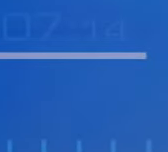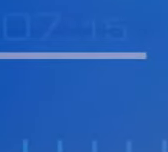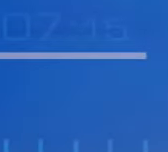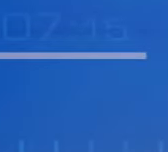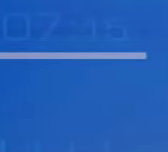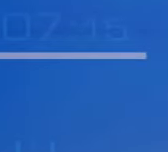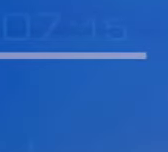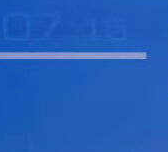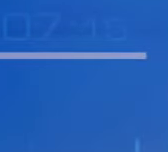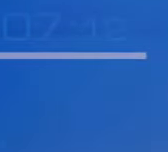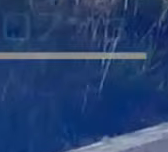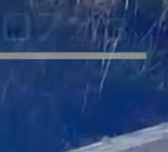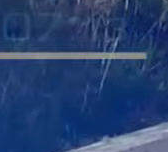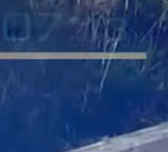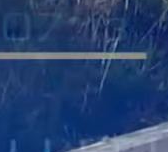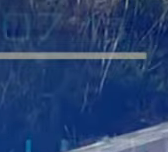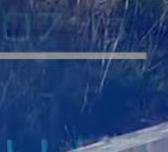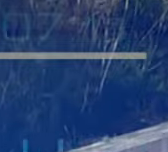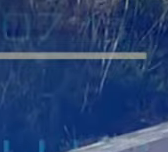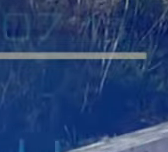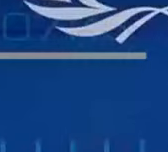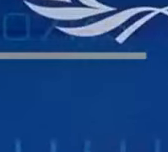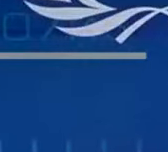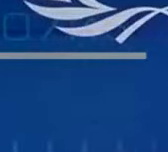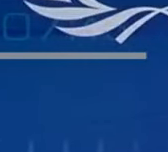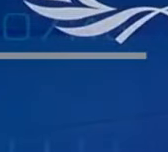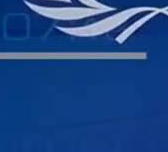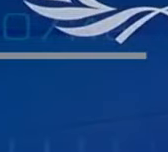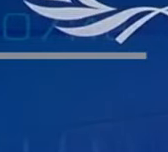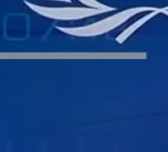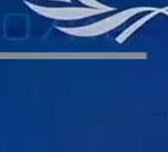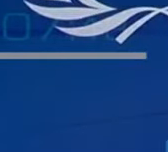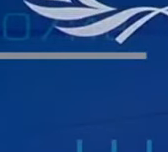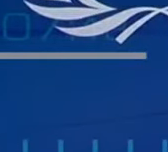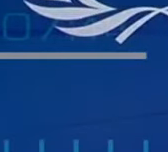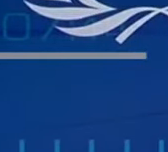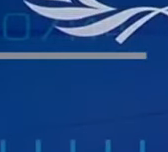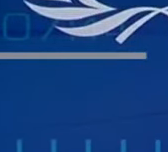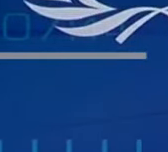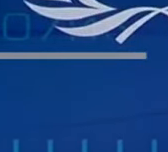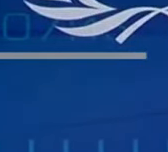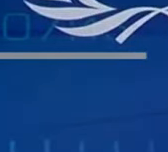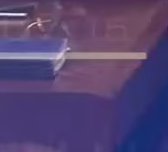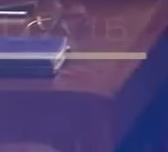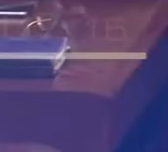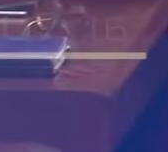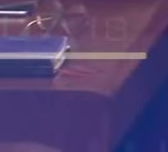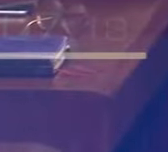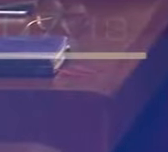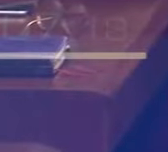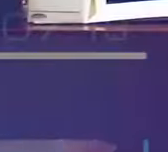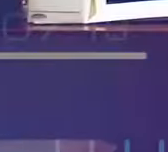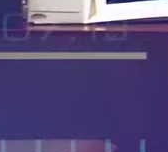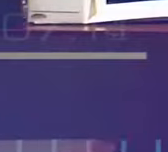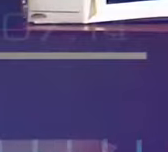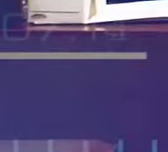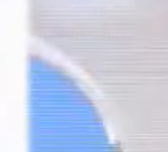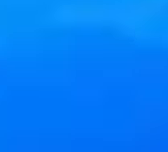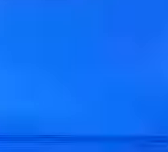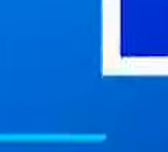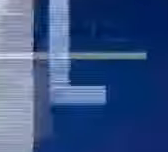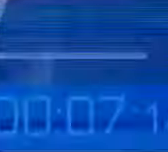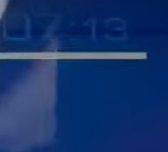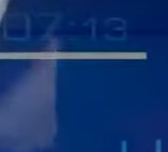Diskusyon ngayong gabi, resolusyon para himukin ng gobyerno ng Pilipinas na makipagtulungan sa International Criminal Court, inihain na rin sa